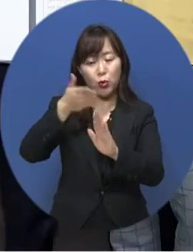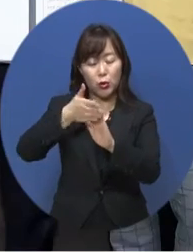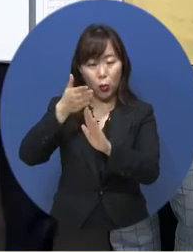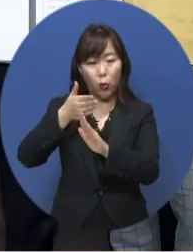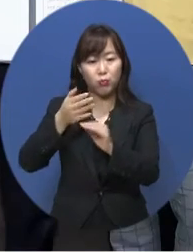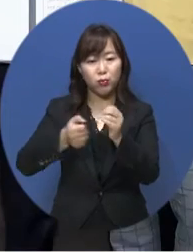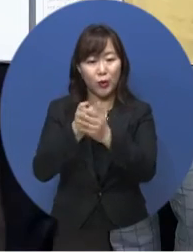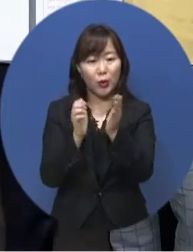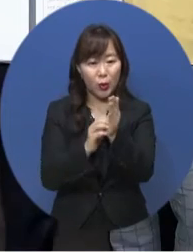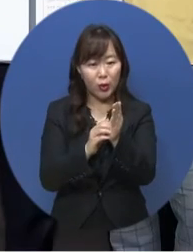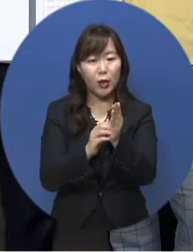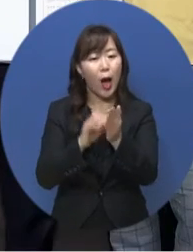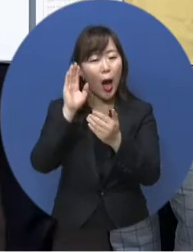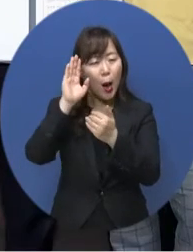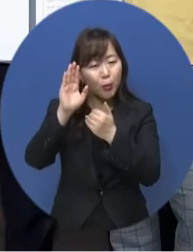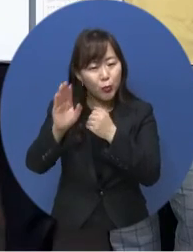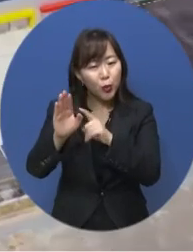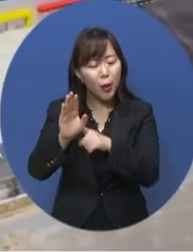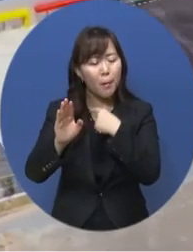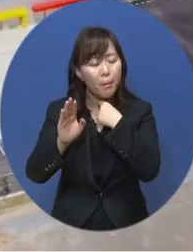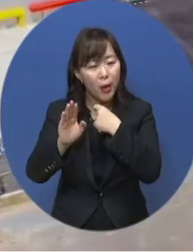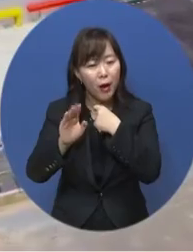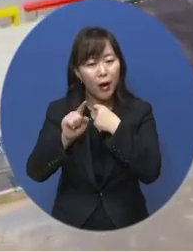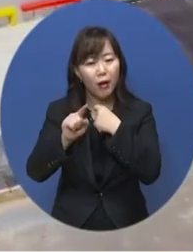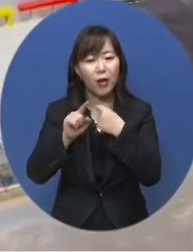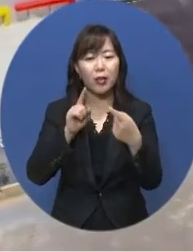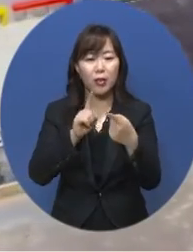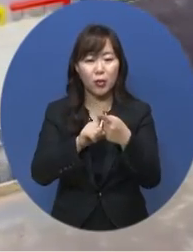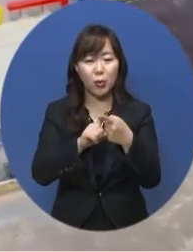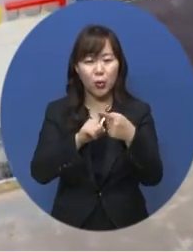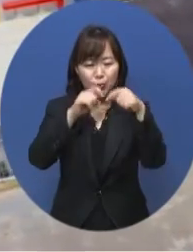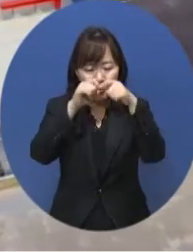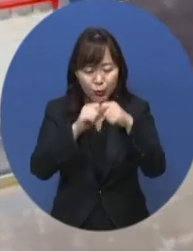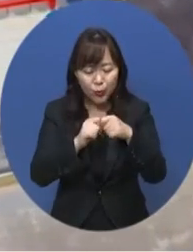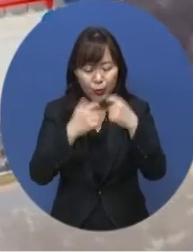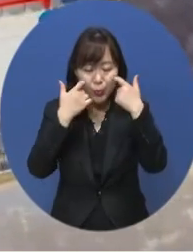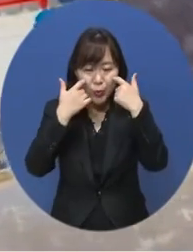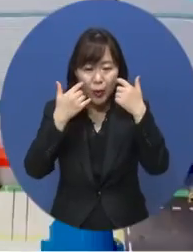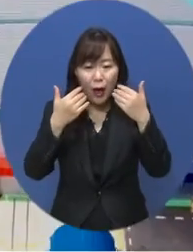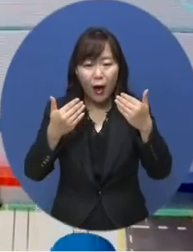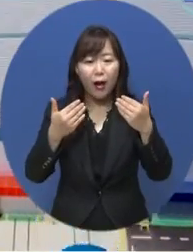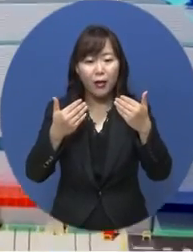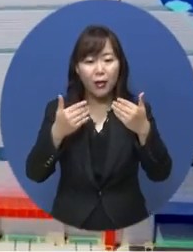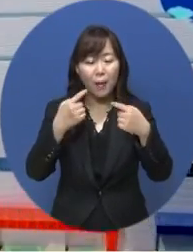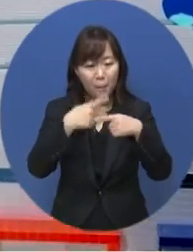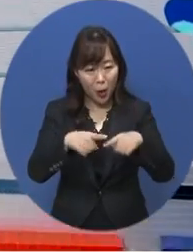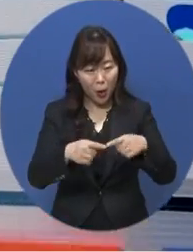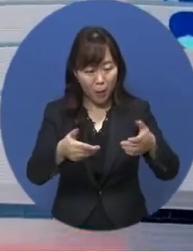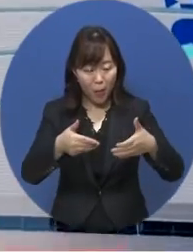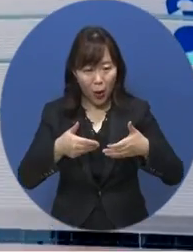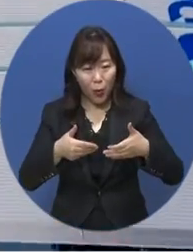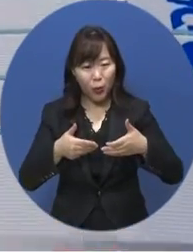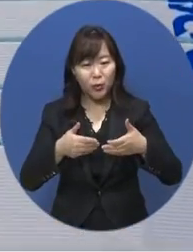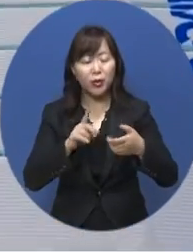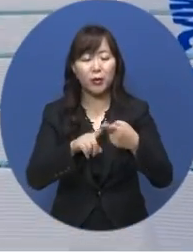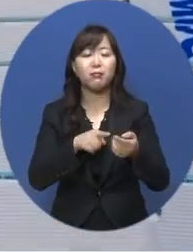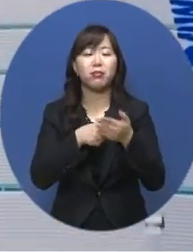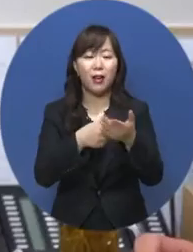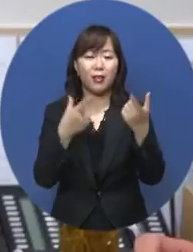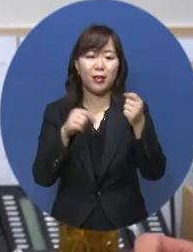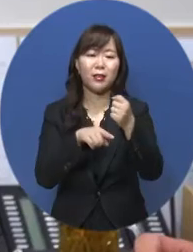이제 정읍이 지향해야 될 방향성을 분명하게 평가를 받고 우리도 이제 제시가 됐다. 그런